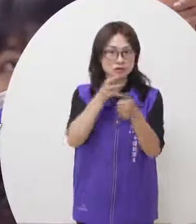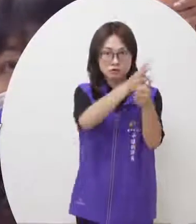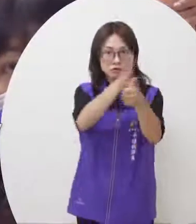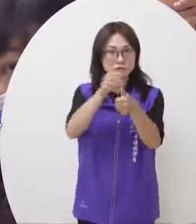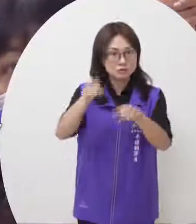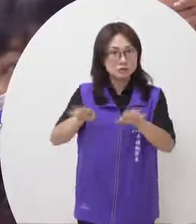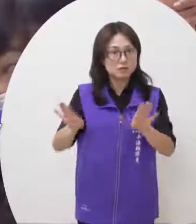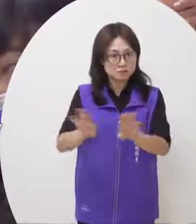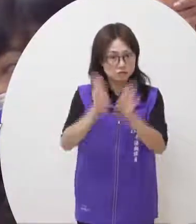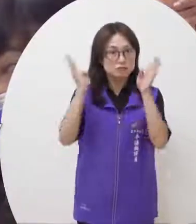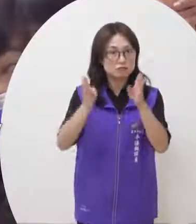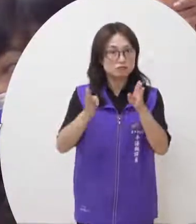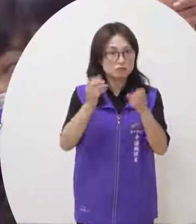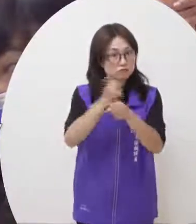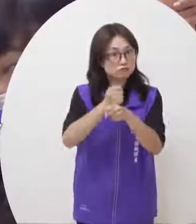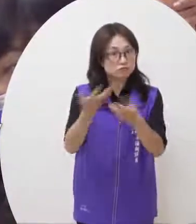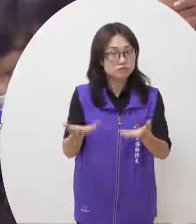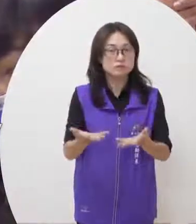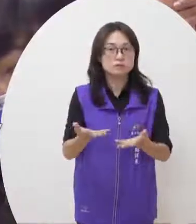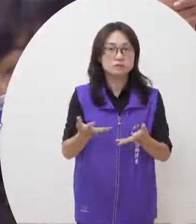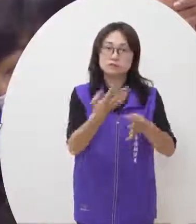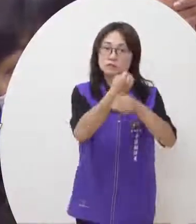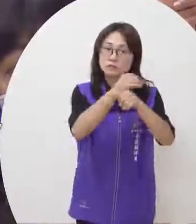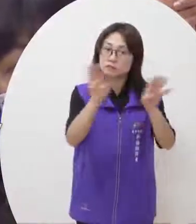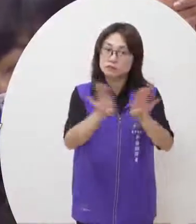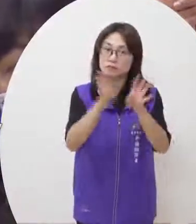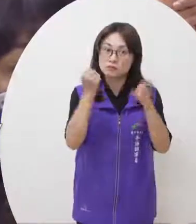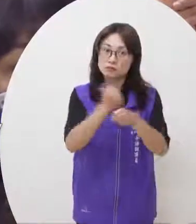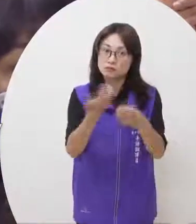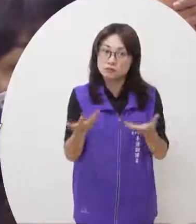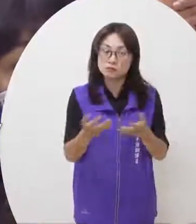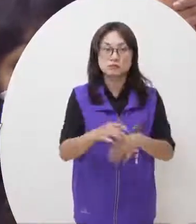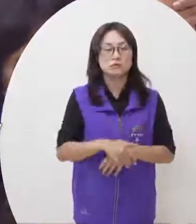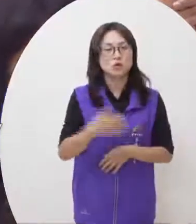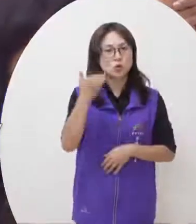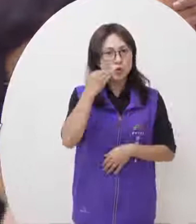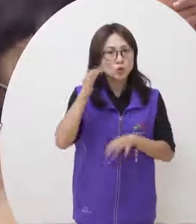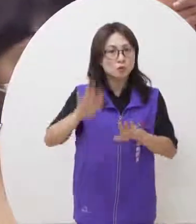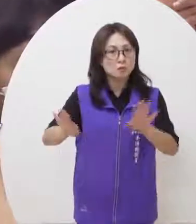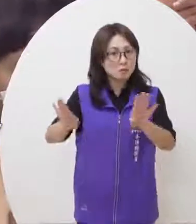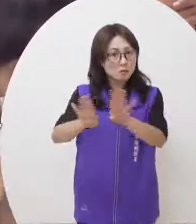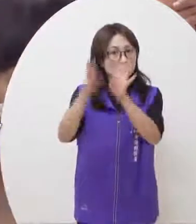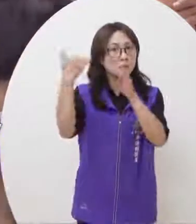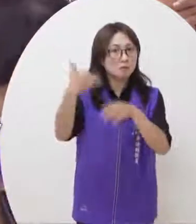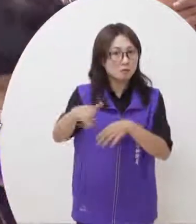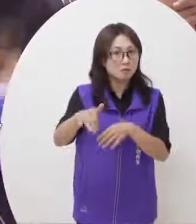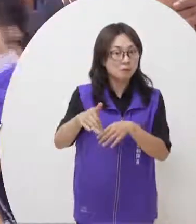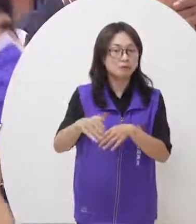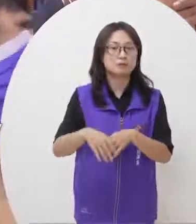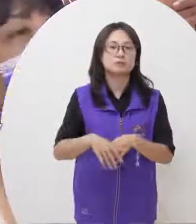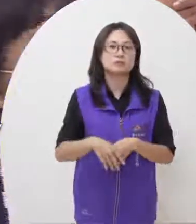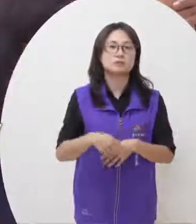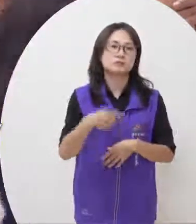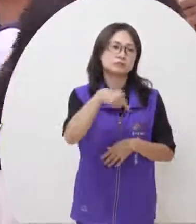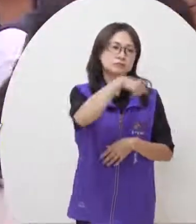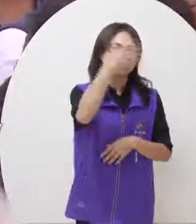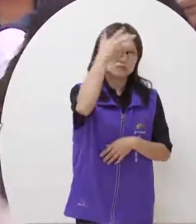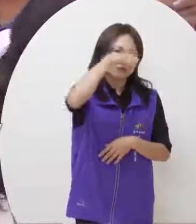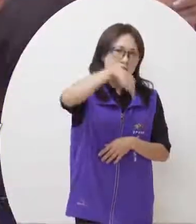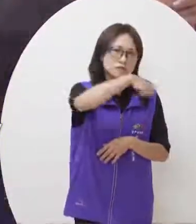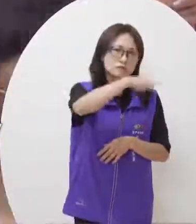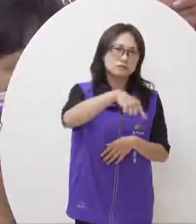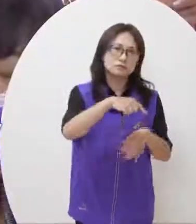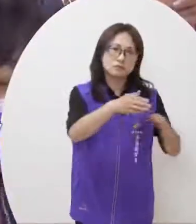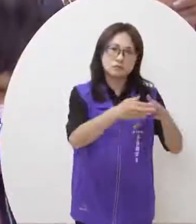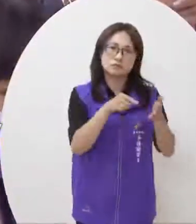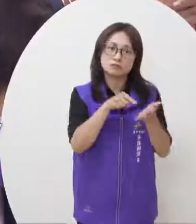了吗？那什么时候开始执行？那如果说还没有开始执行的话，我们这些长辈要做什么动